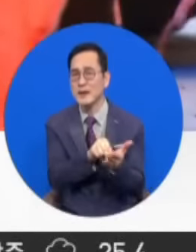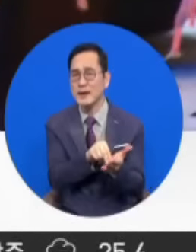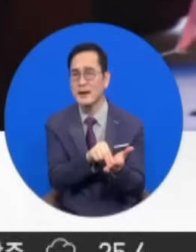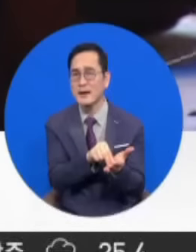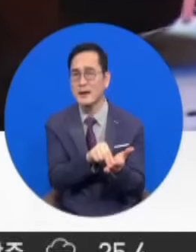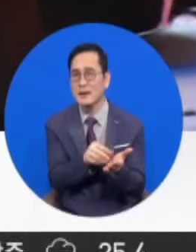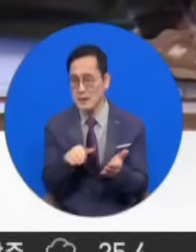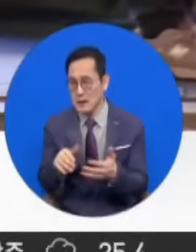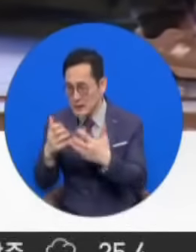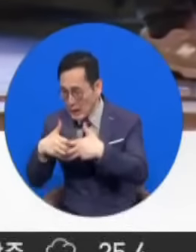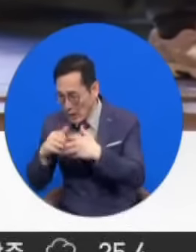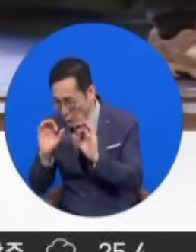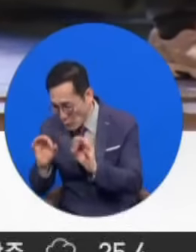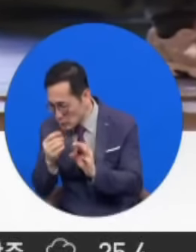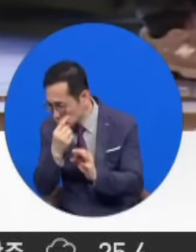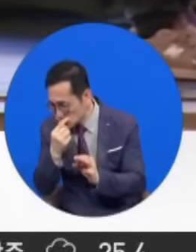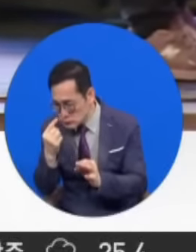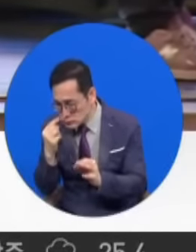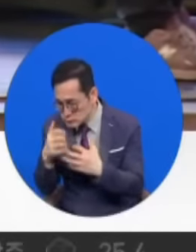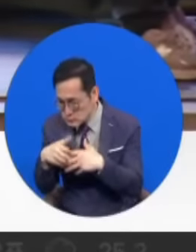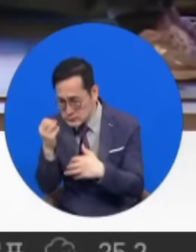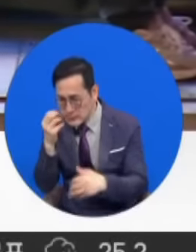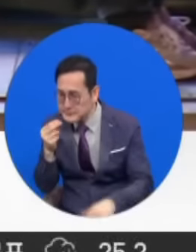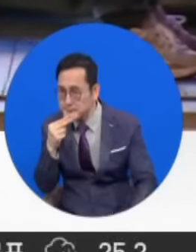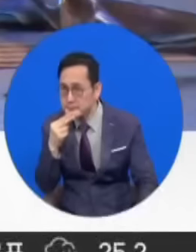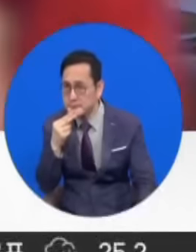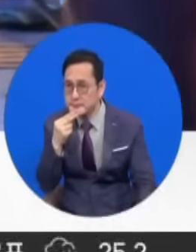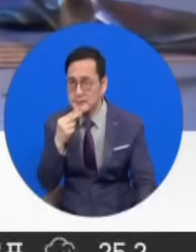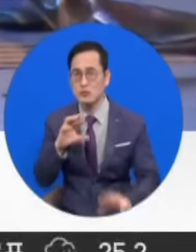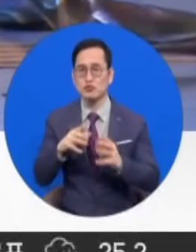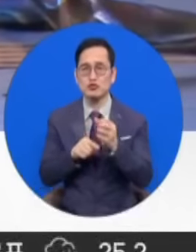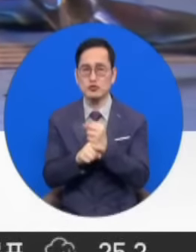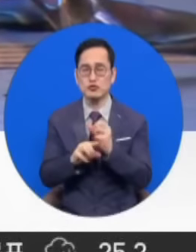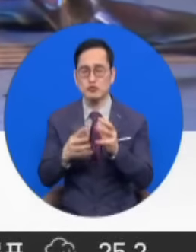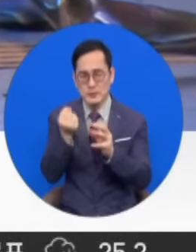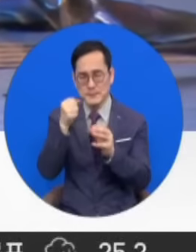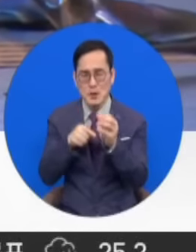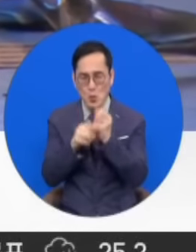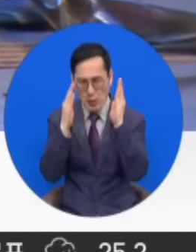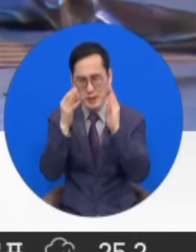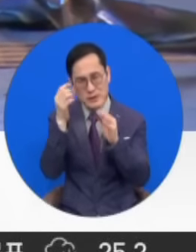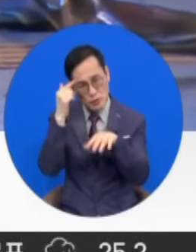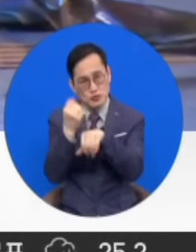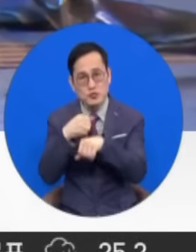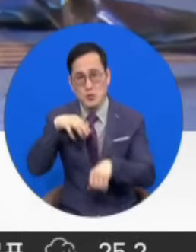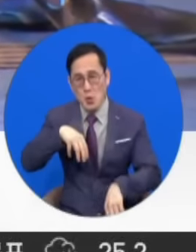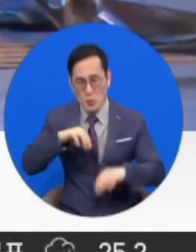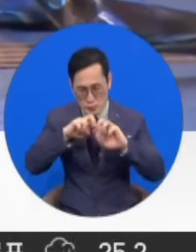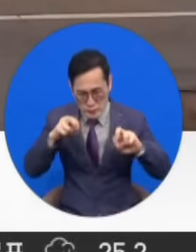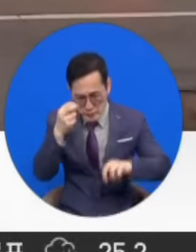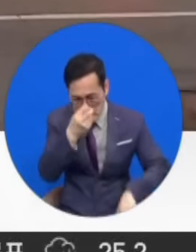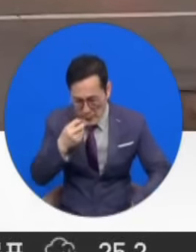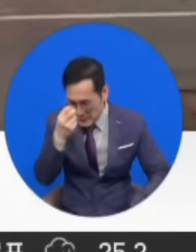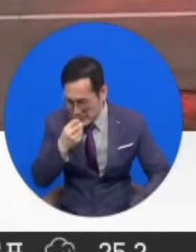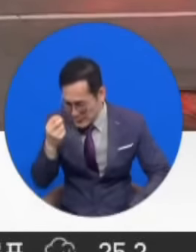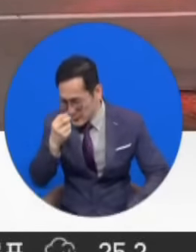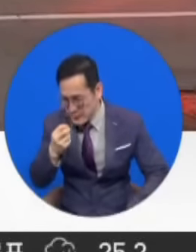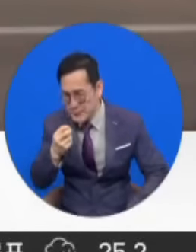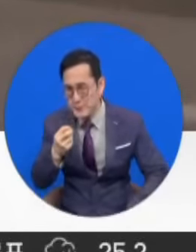이렇게 일어나면 국과수에서 이걸 감정을 해보면 점검을 해보면 다 나오는데.